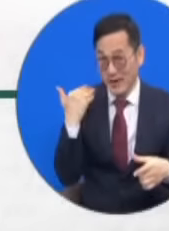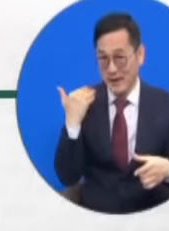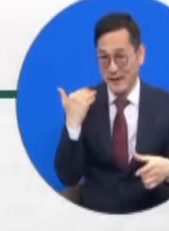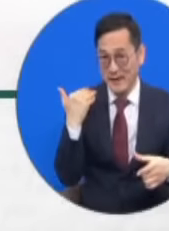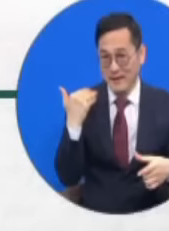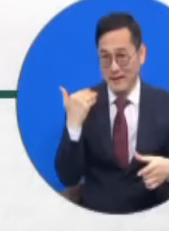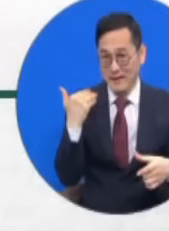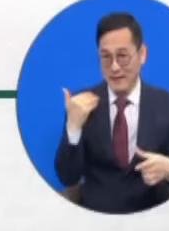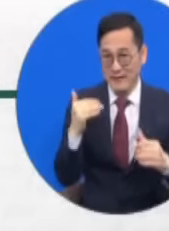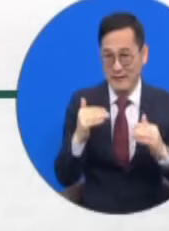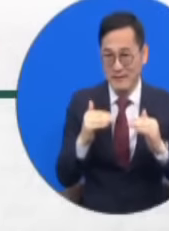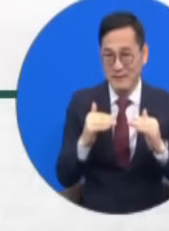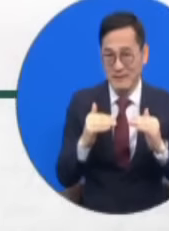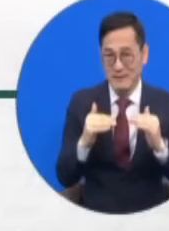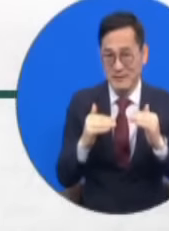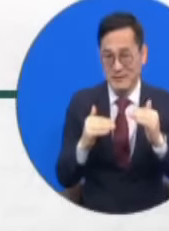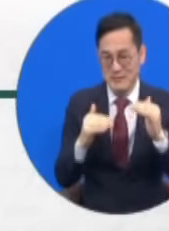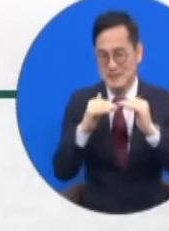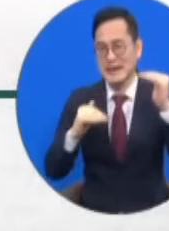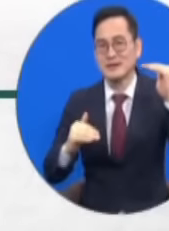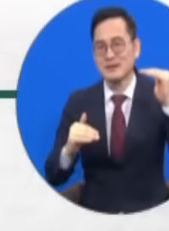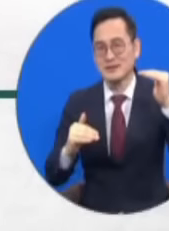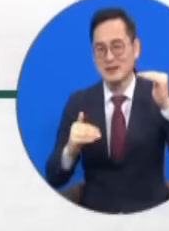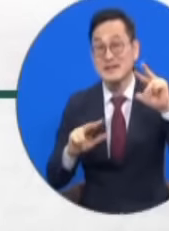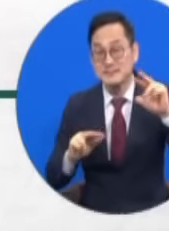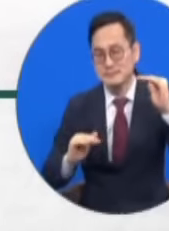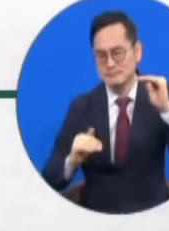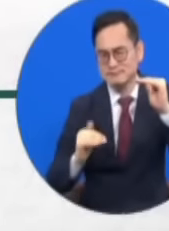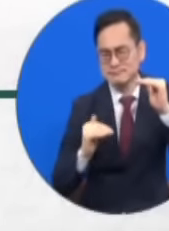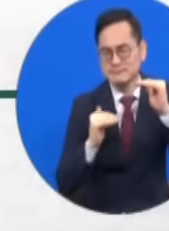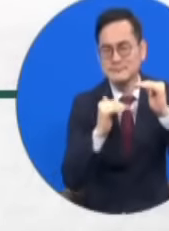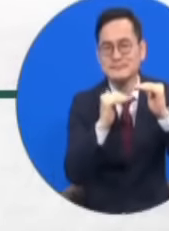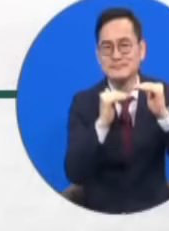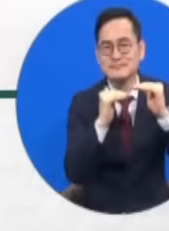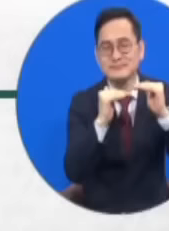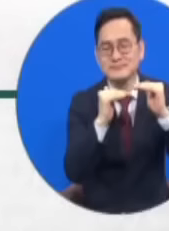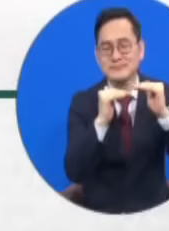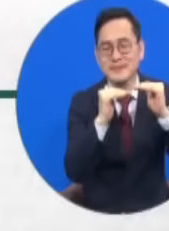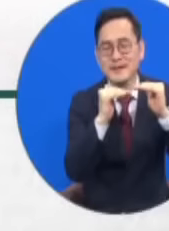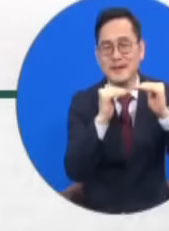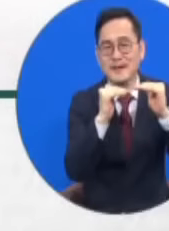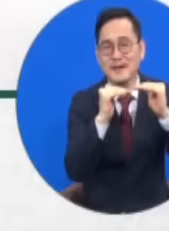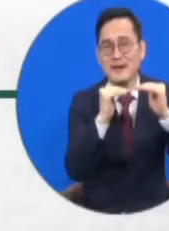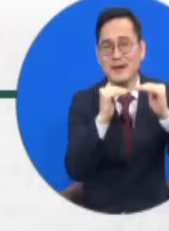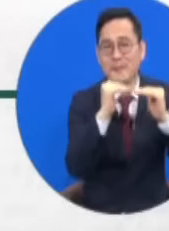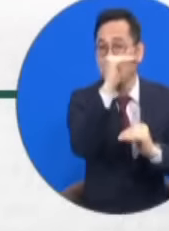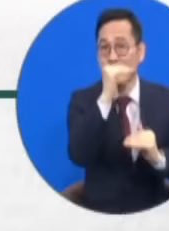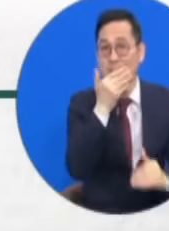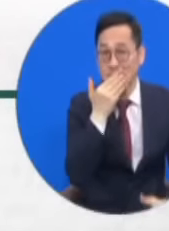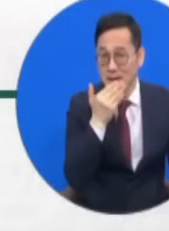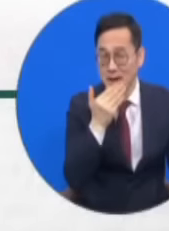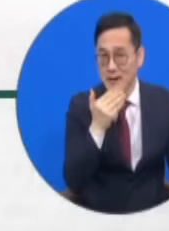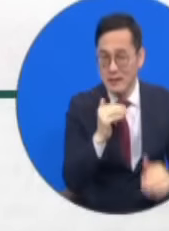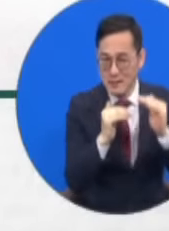꽤 있었거든요. 근데 치고 올라왔어요. 그럼 치고 올라오면 거의 이제 동률이 됐는데 여기에서